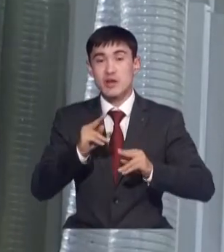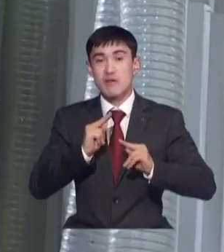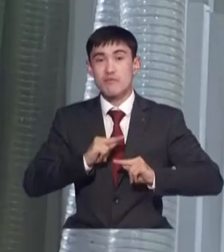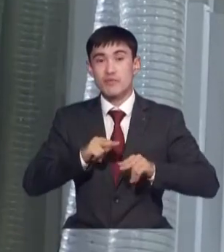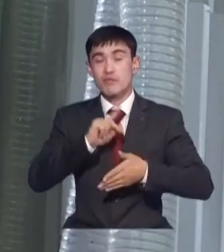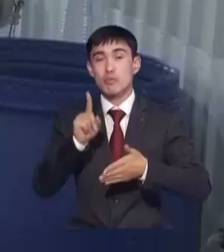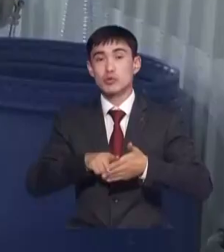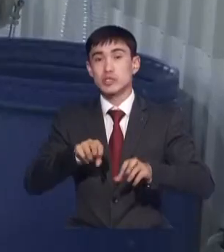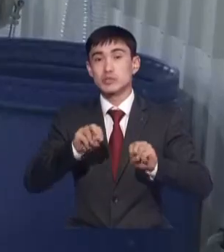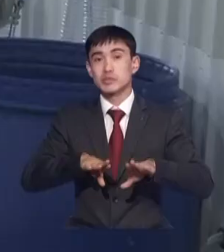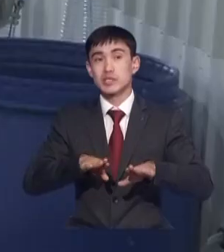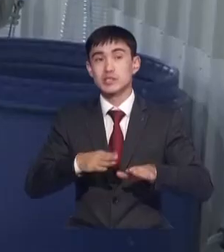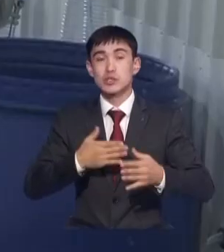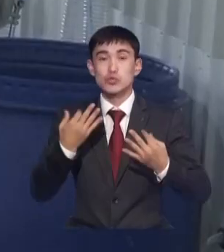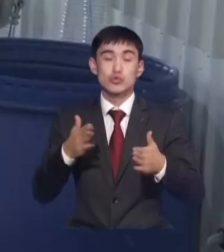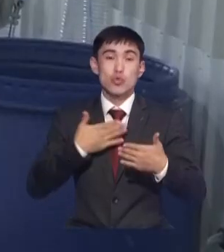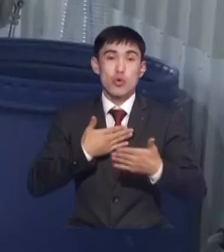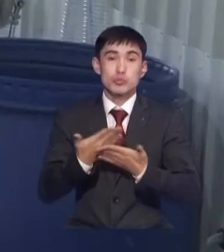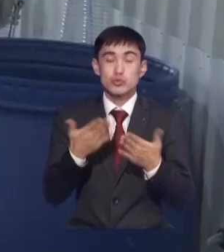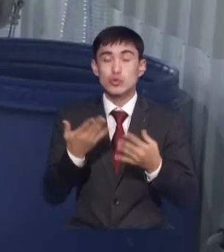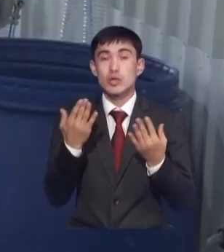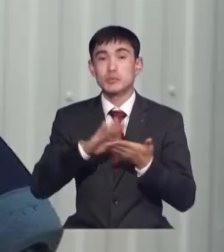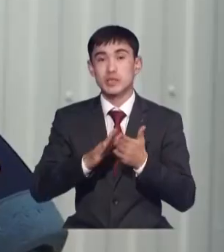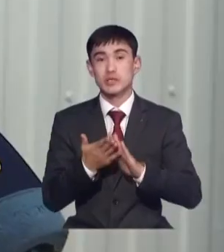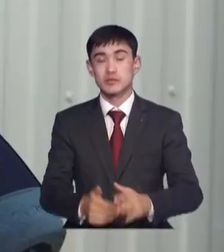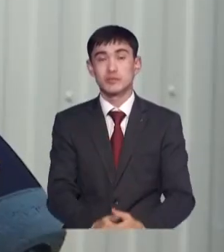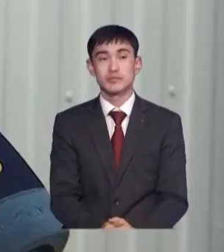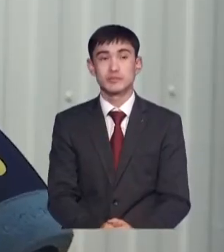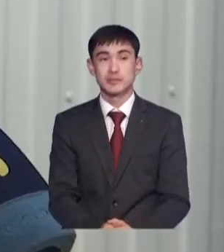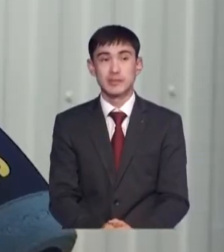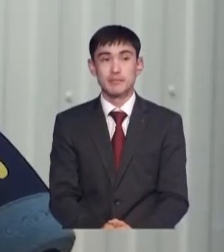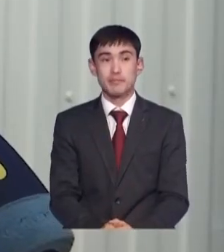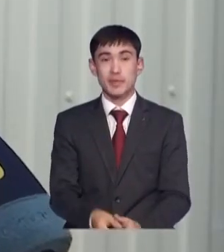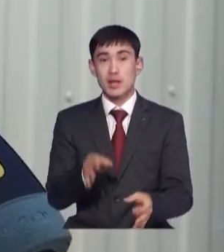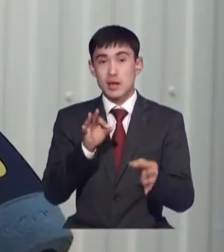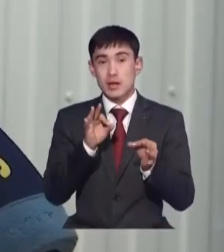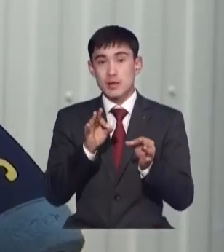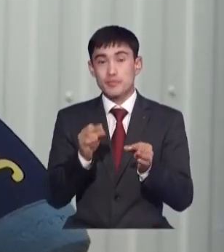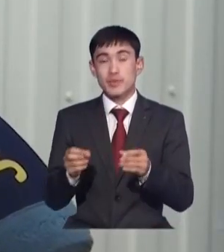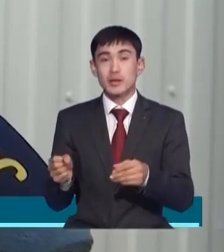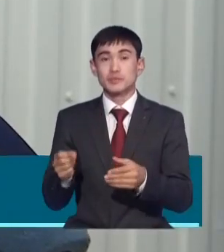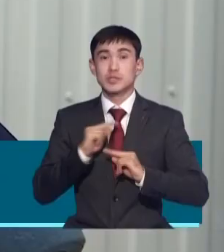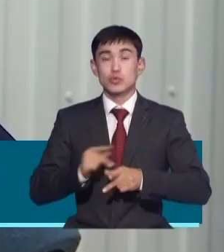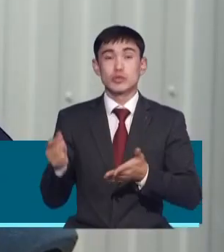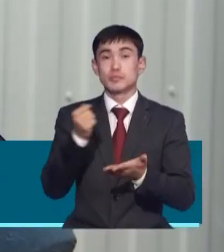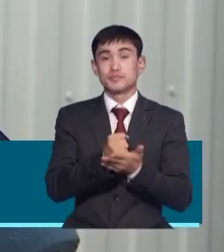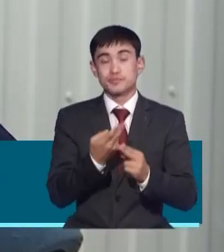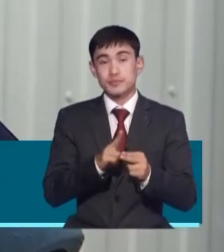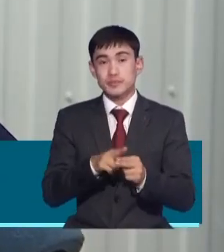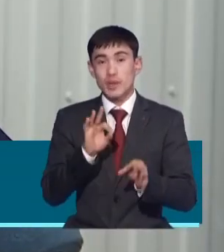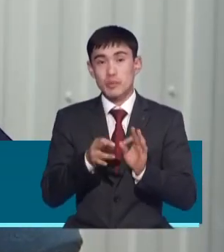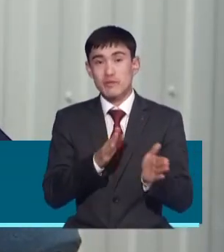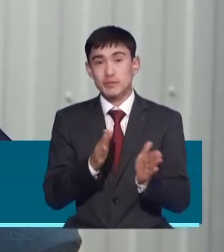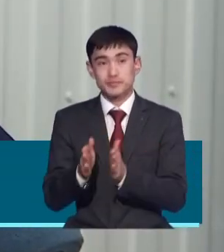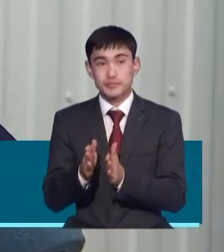вопросы в случае отпуска или других обстоятельств. Как правильно найти своего сотрудника – это правильно составить профиль, да?